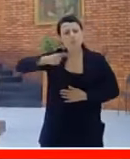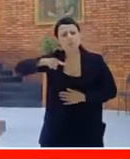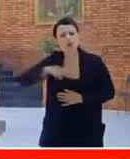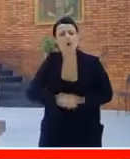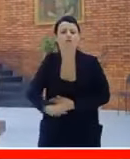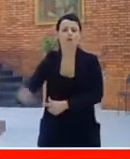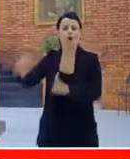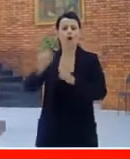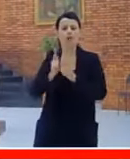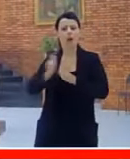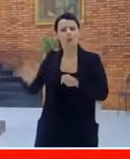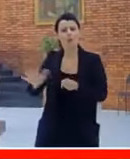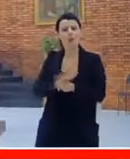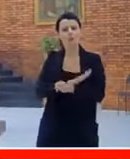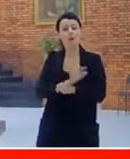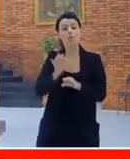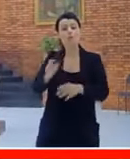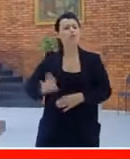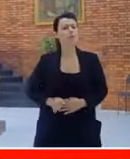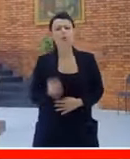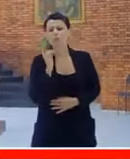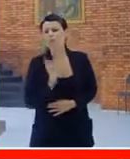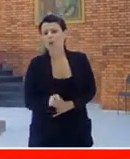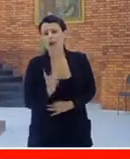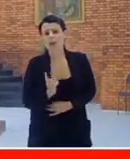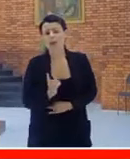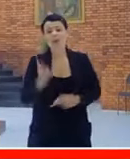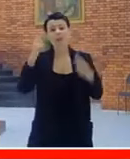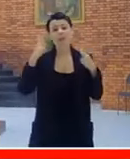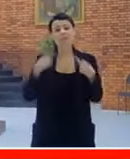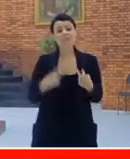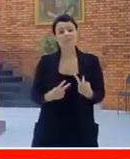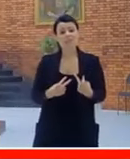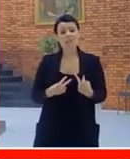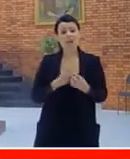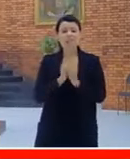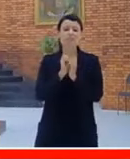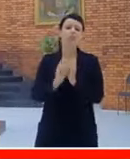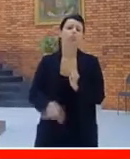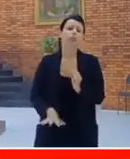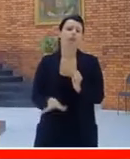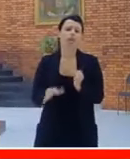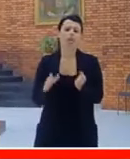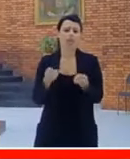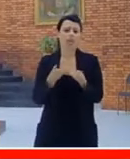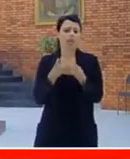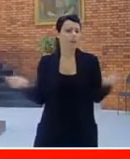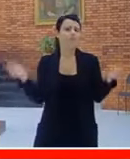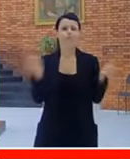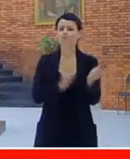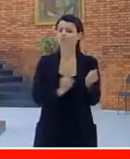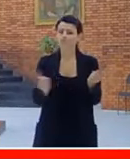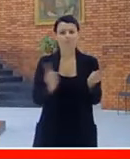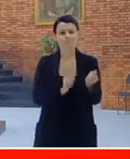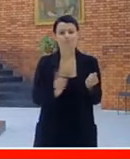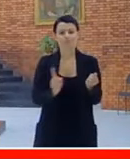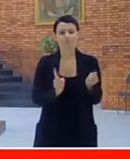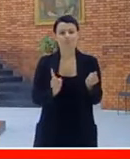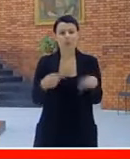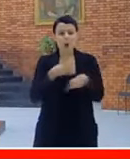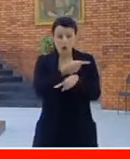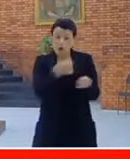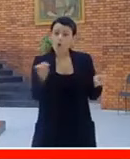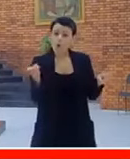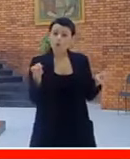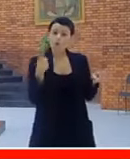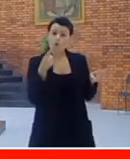la fame del non voler sciupare la vita. E loro erano abituati a